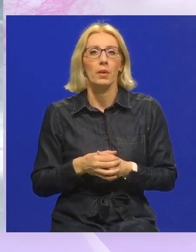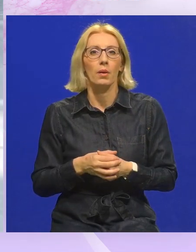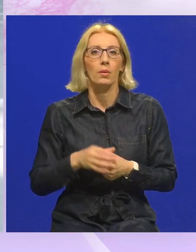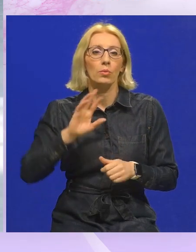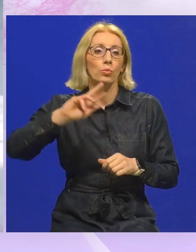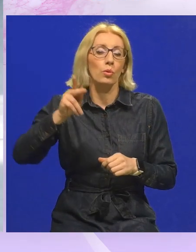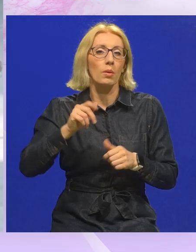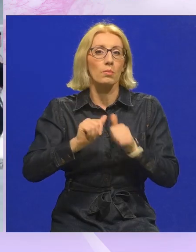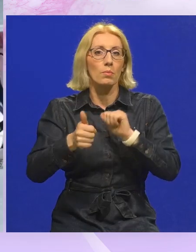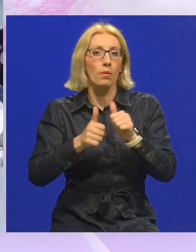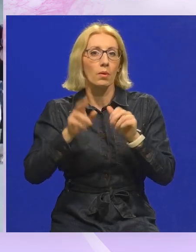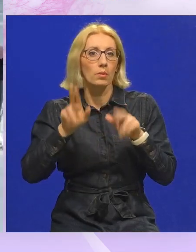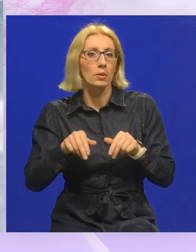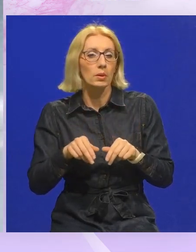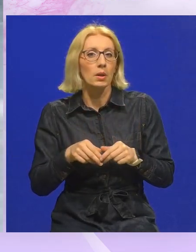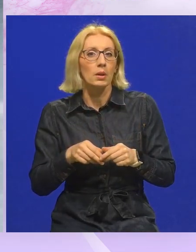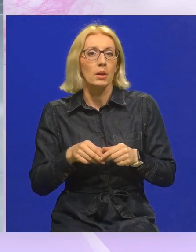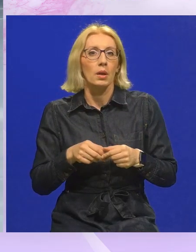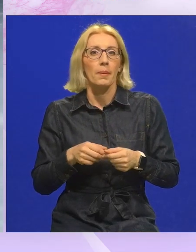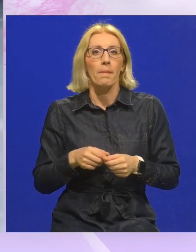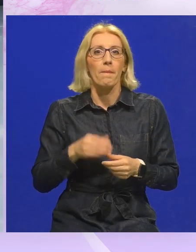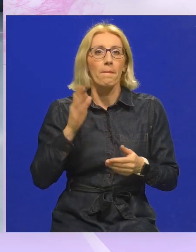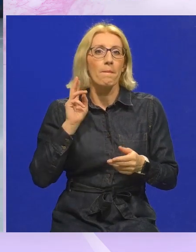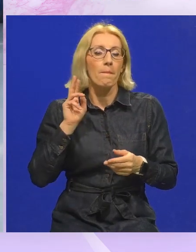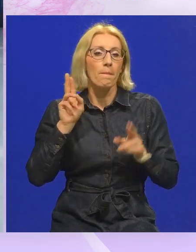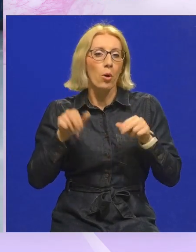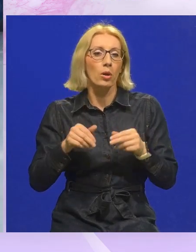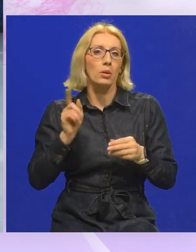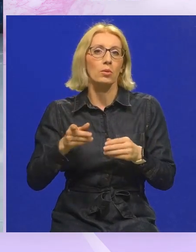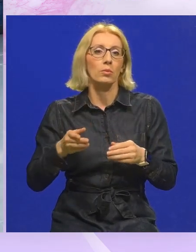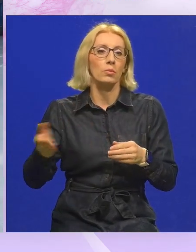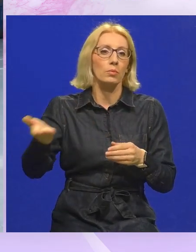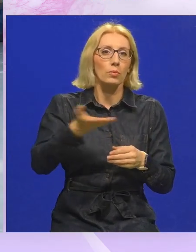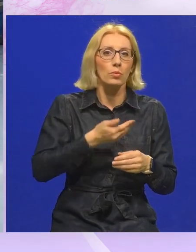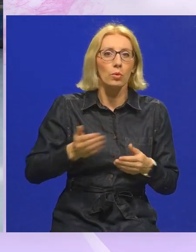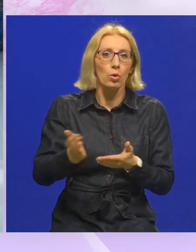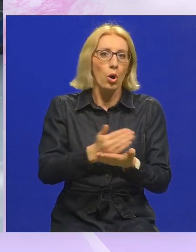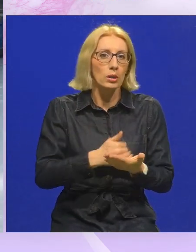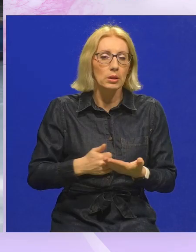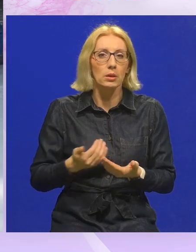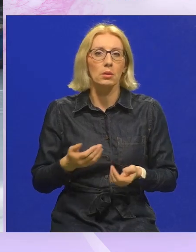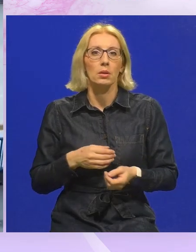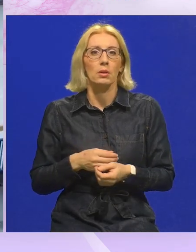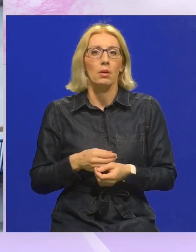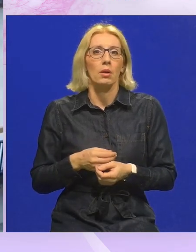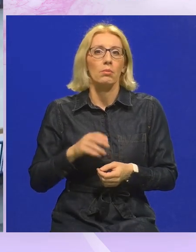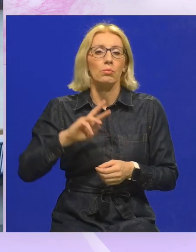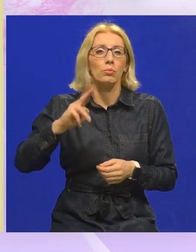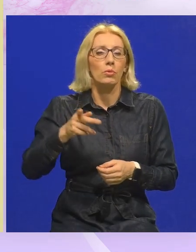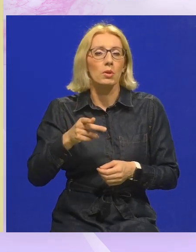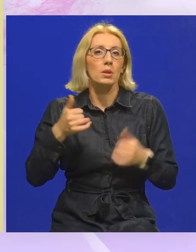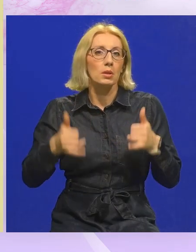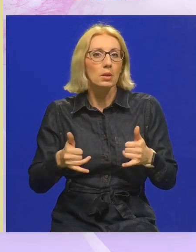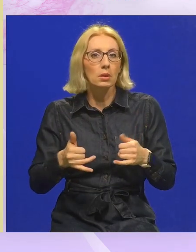nažalost postoje drugi sportovi koji moraju dvoranu koristiti i nemamo druge za sada